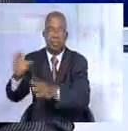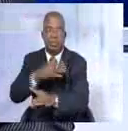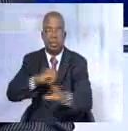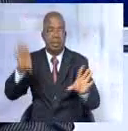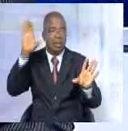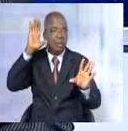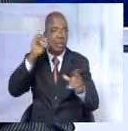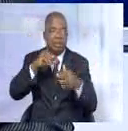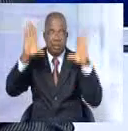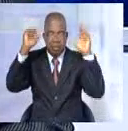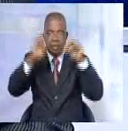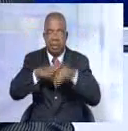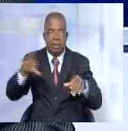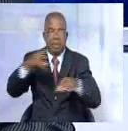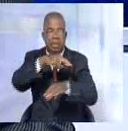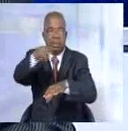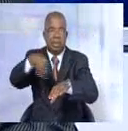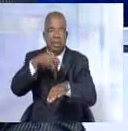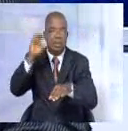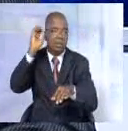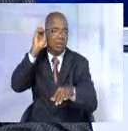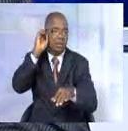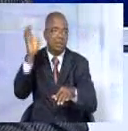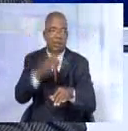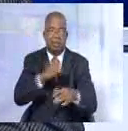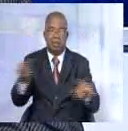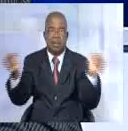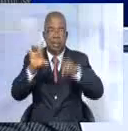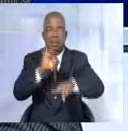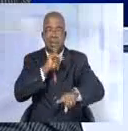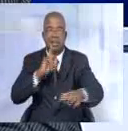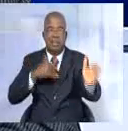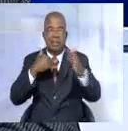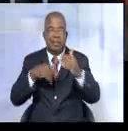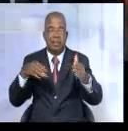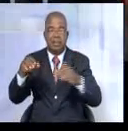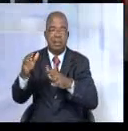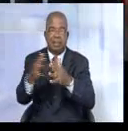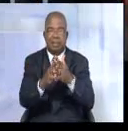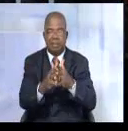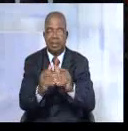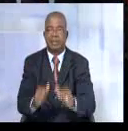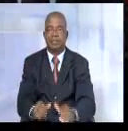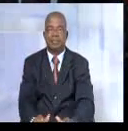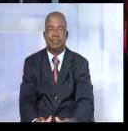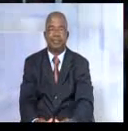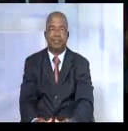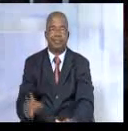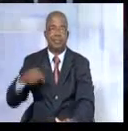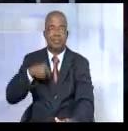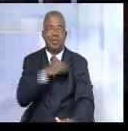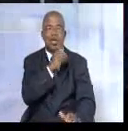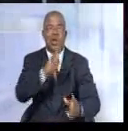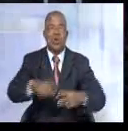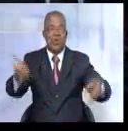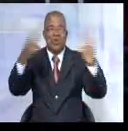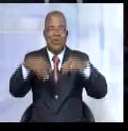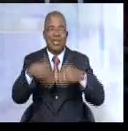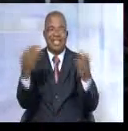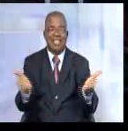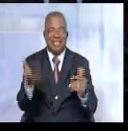déjà le président de la République, Alassane Ouattara, son arrivée aux États-Unis d'Amérique. Nous venons participer à